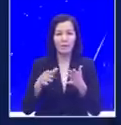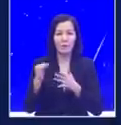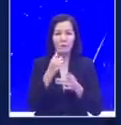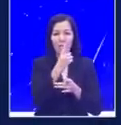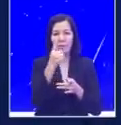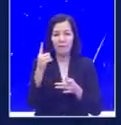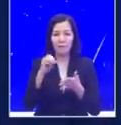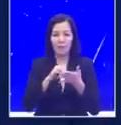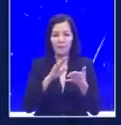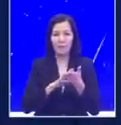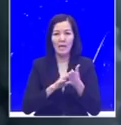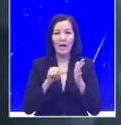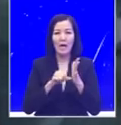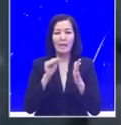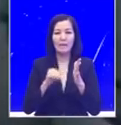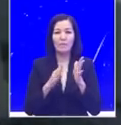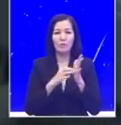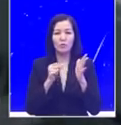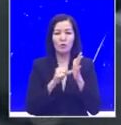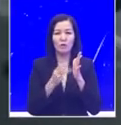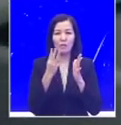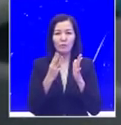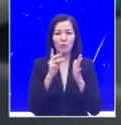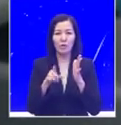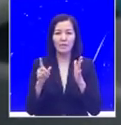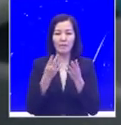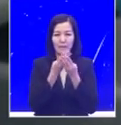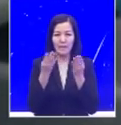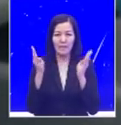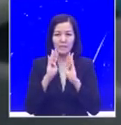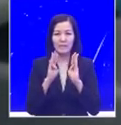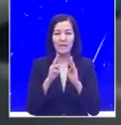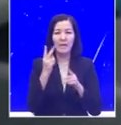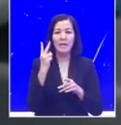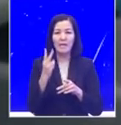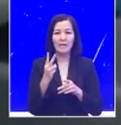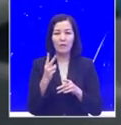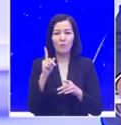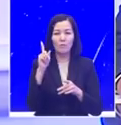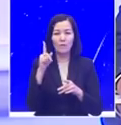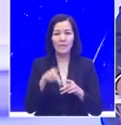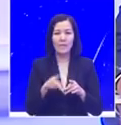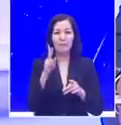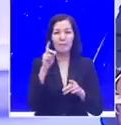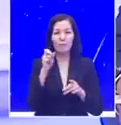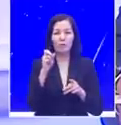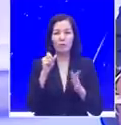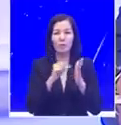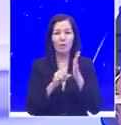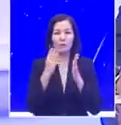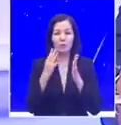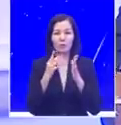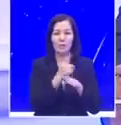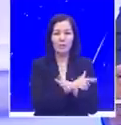облысында бір-бір жағдайдан тіркелген. 6963 азамат карантинде, оның 2164-і